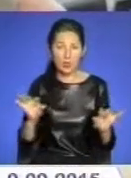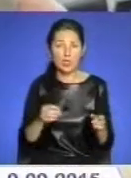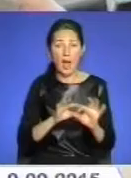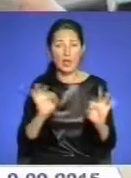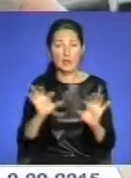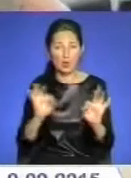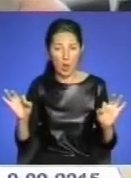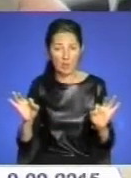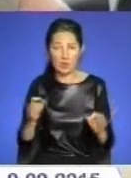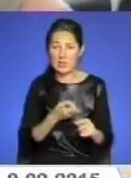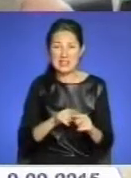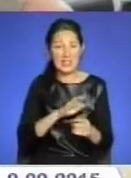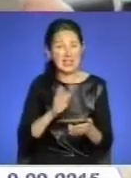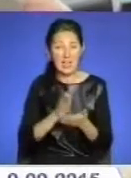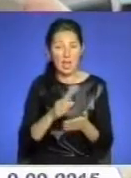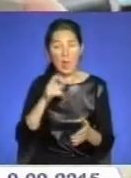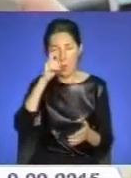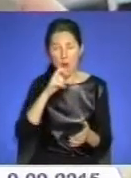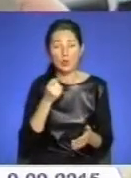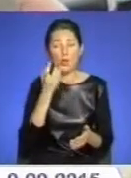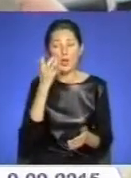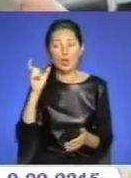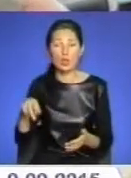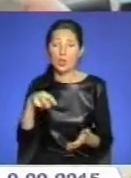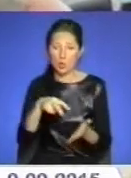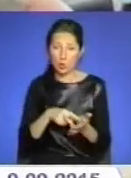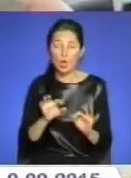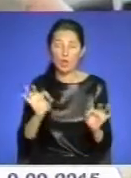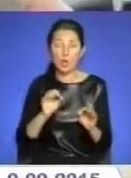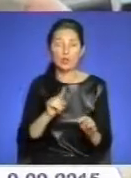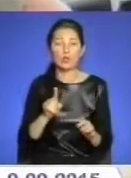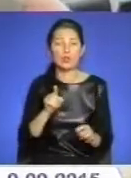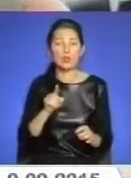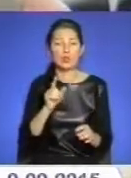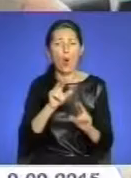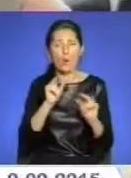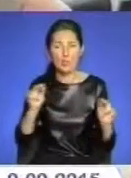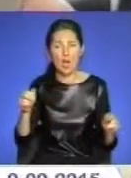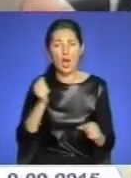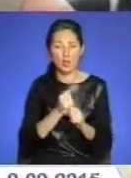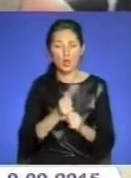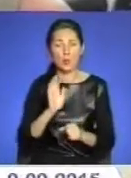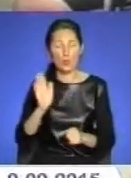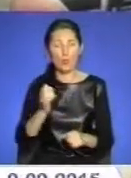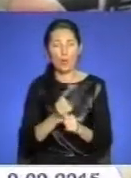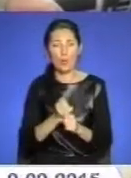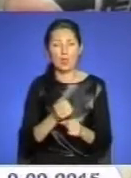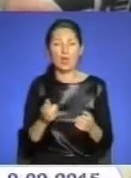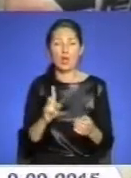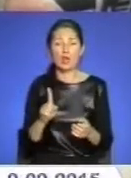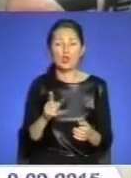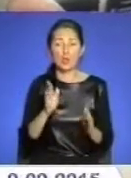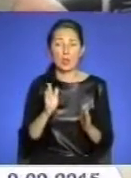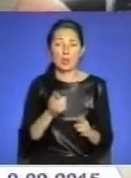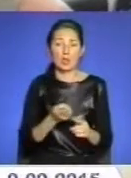наприклад, коли людина стоїть і розказує, що вона щось там обіцяє, зробить, там буде робити, а ви тільки, ну,